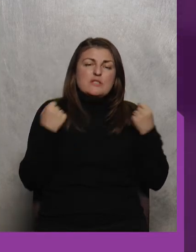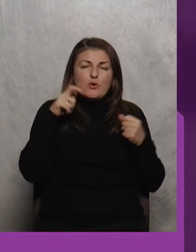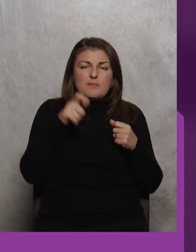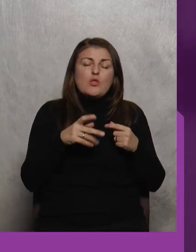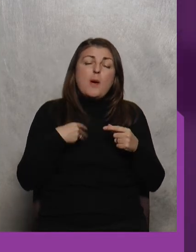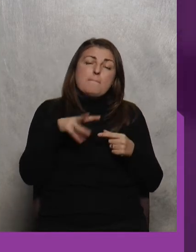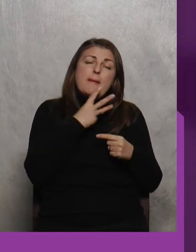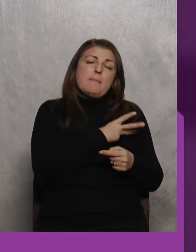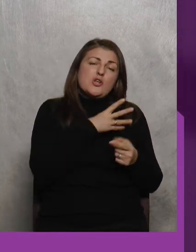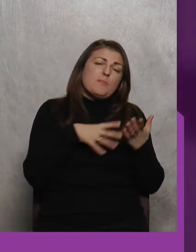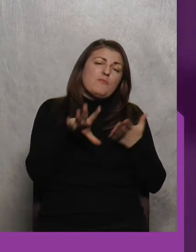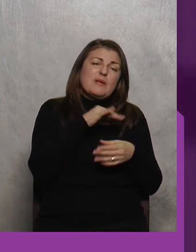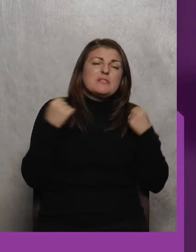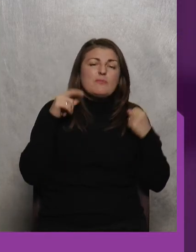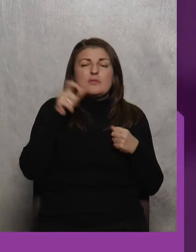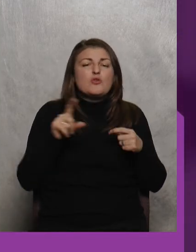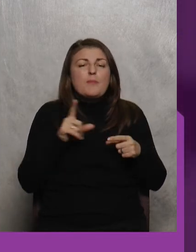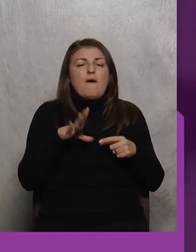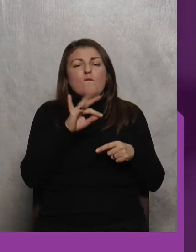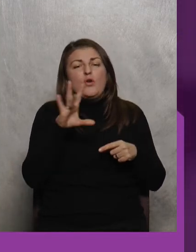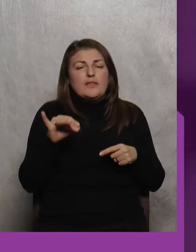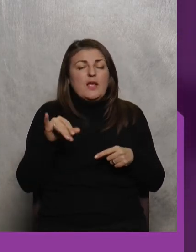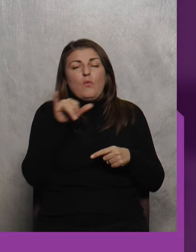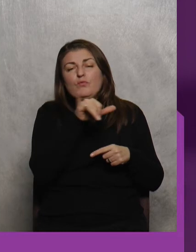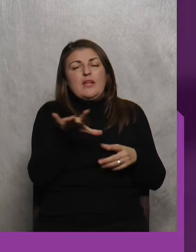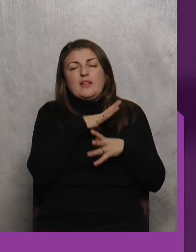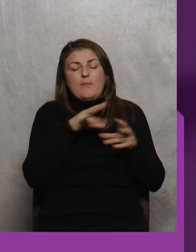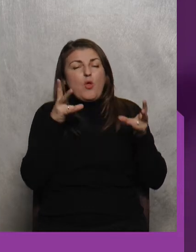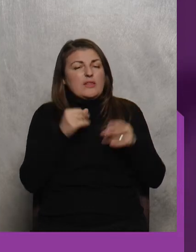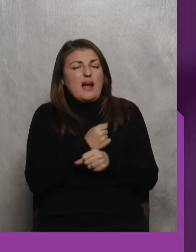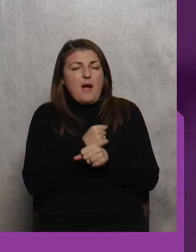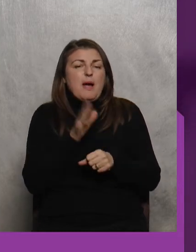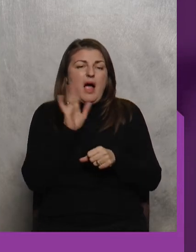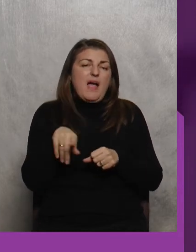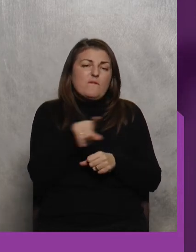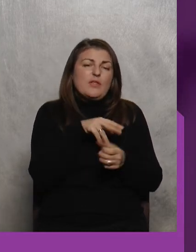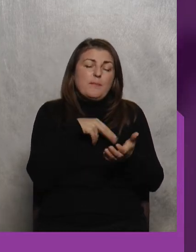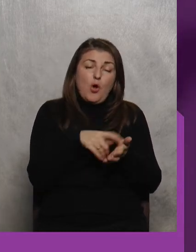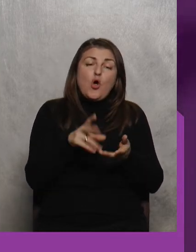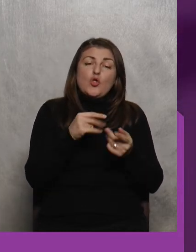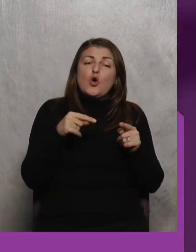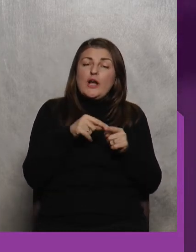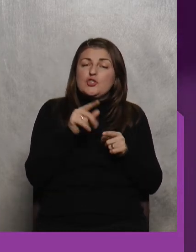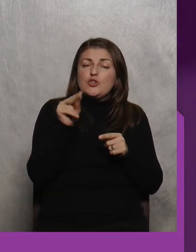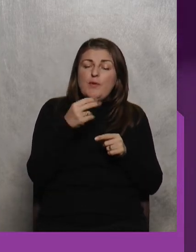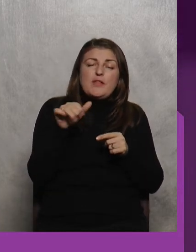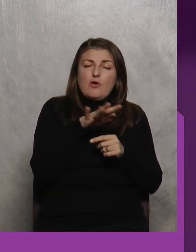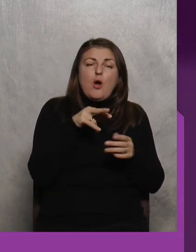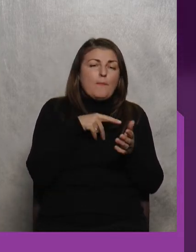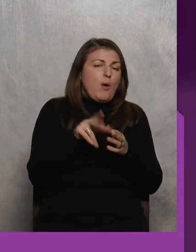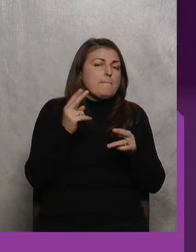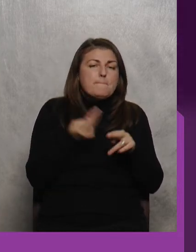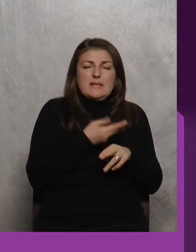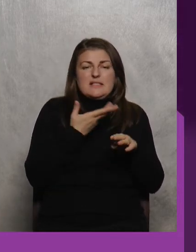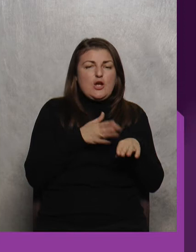ми бажаємо всім спортсменам, щоб вони, у них не було травм, хай вони проходять. До речі, чемпіонат Європи пройшов без